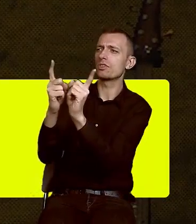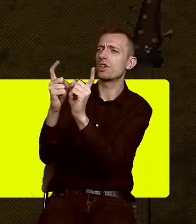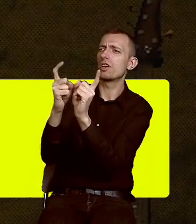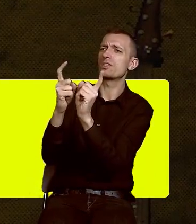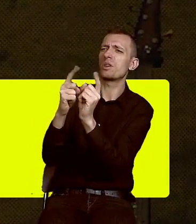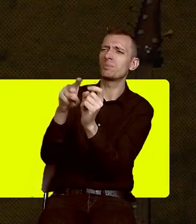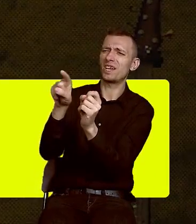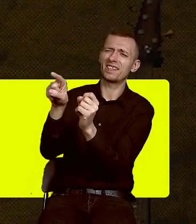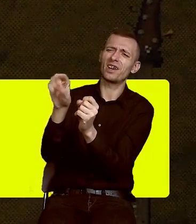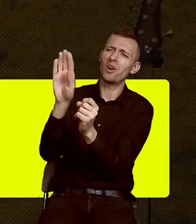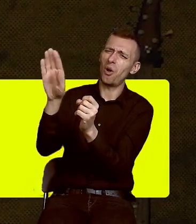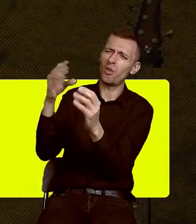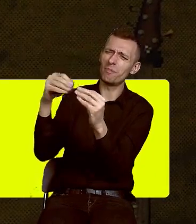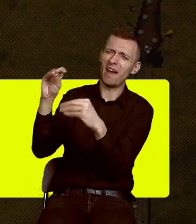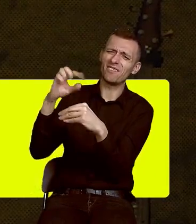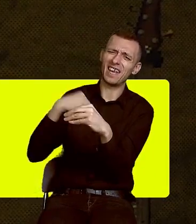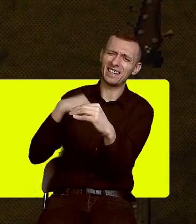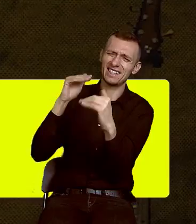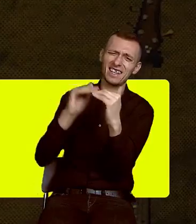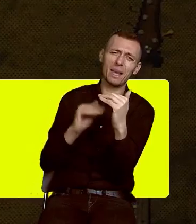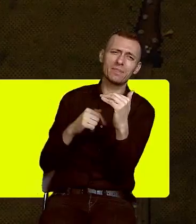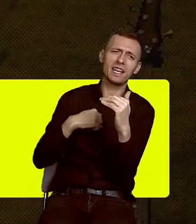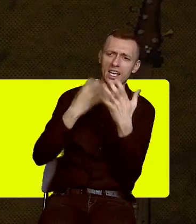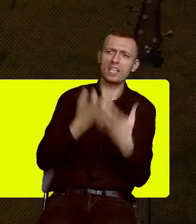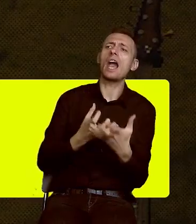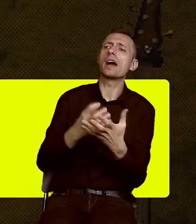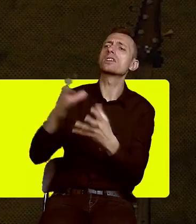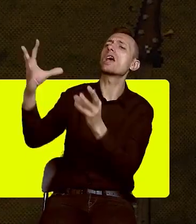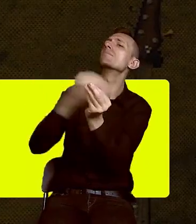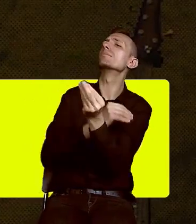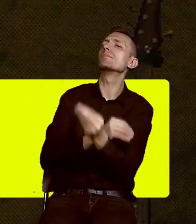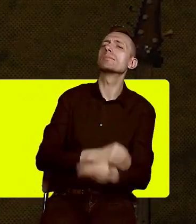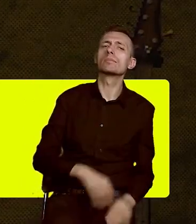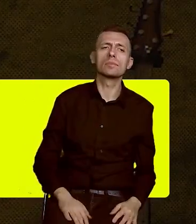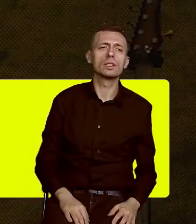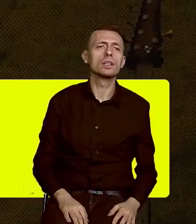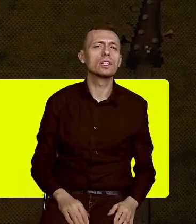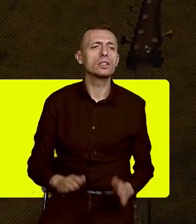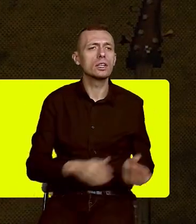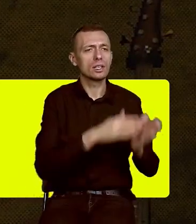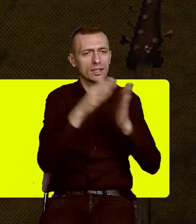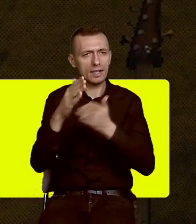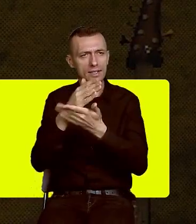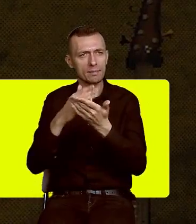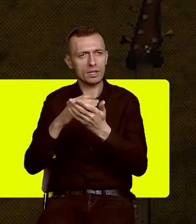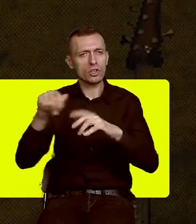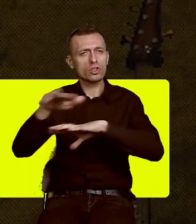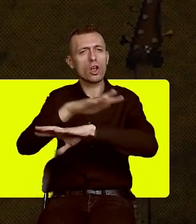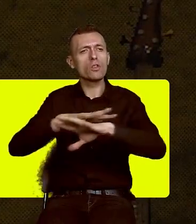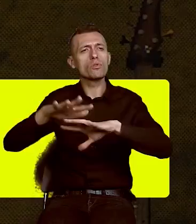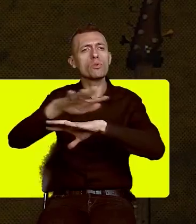jego rzecz w zły sposób zdobyć dla siebie. I wreszcie duch rodzi złe